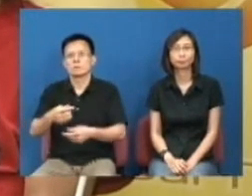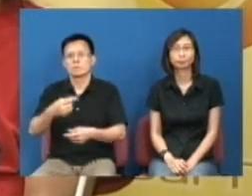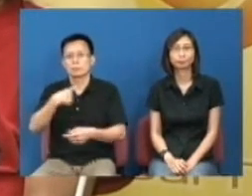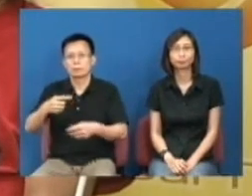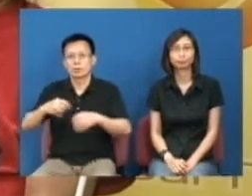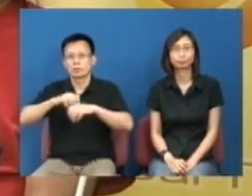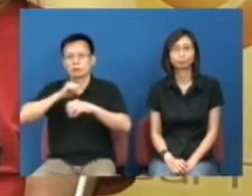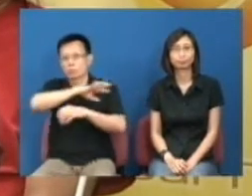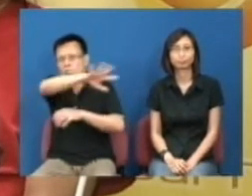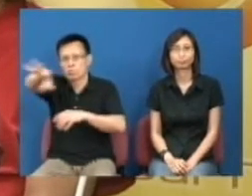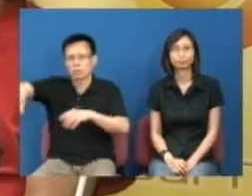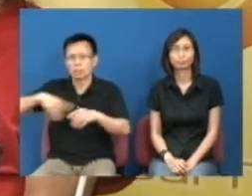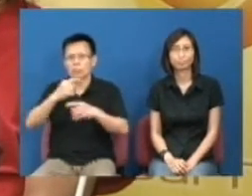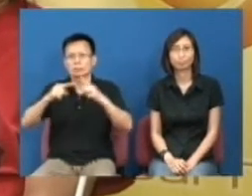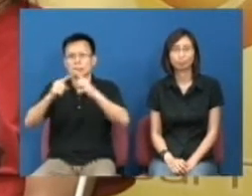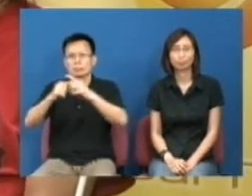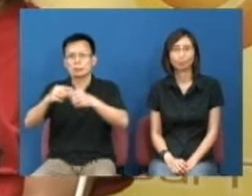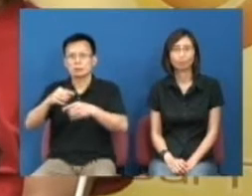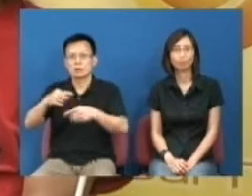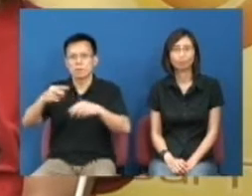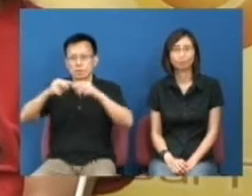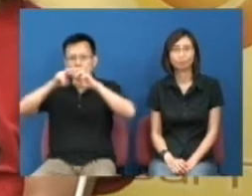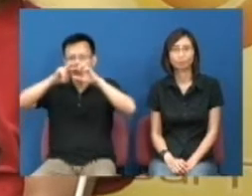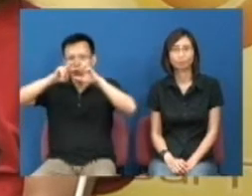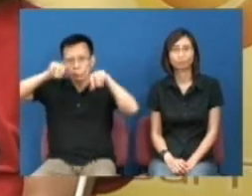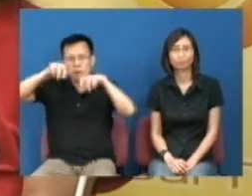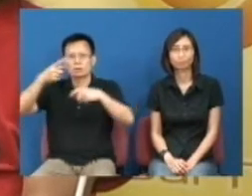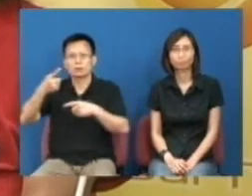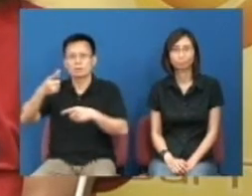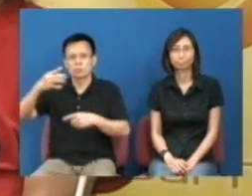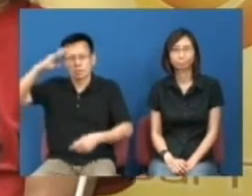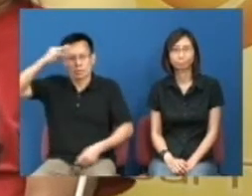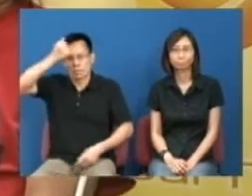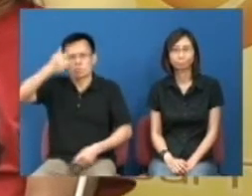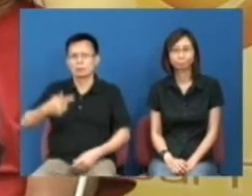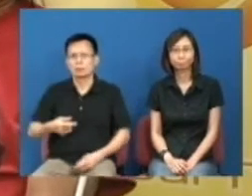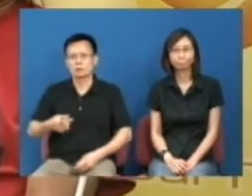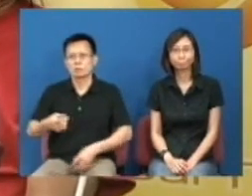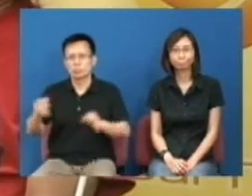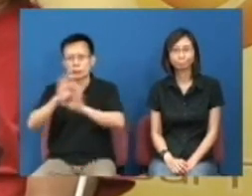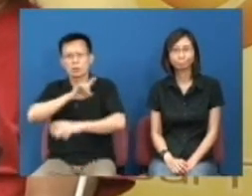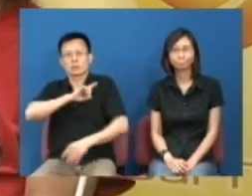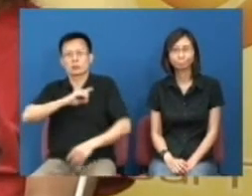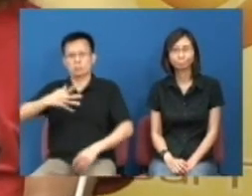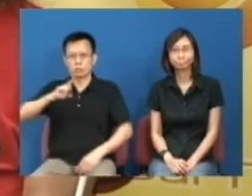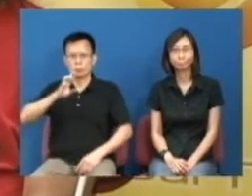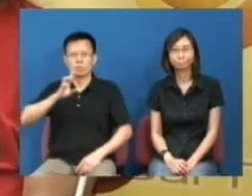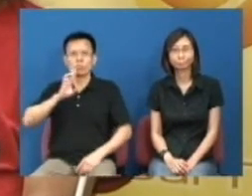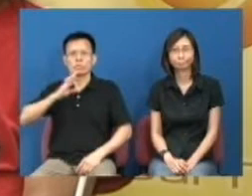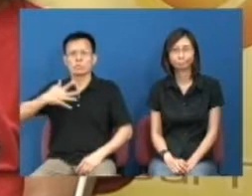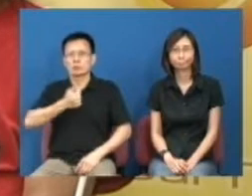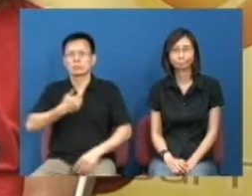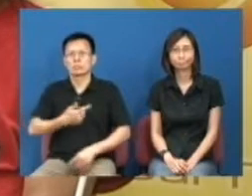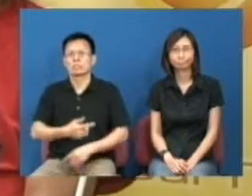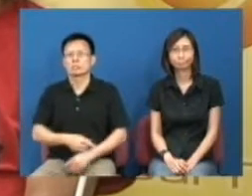全港人通緝呢個曾偉雄，去邊度就揾佢，係咪啊？佢唔知自己當自己係乜嘢，係